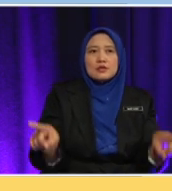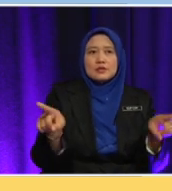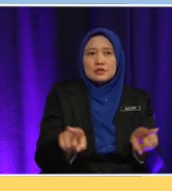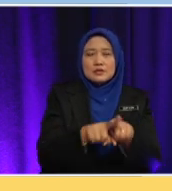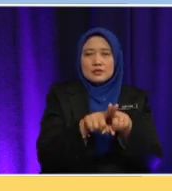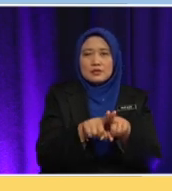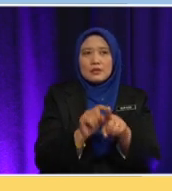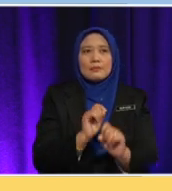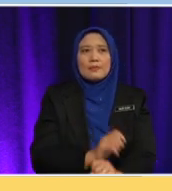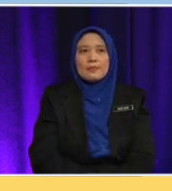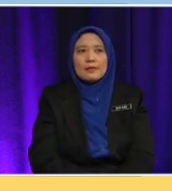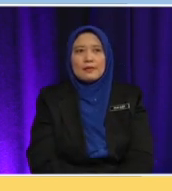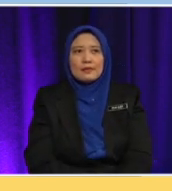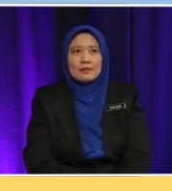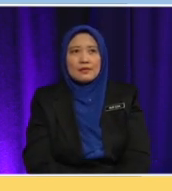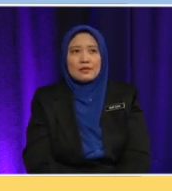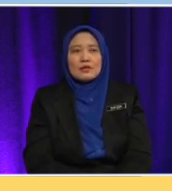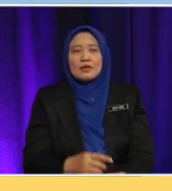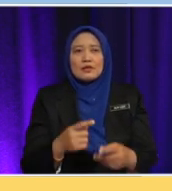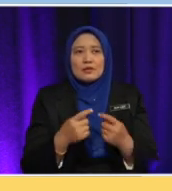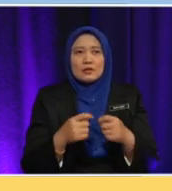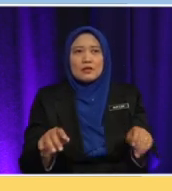lagi setara nih maksudnya kita